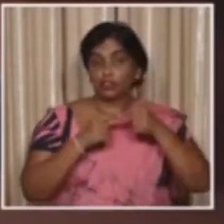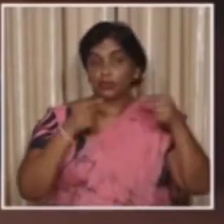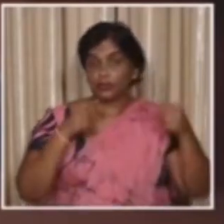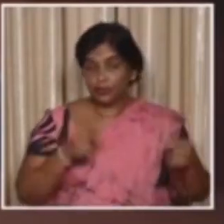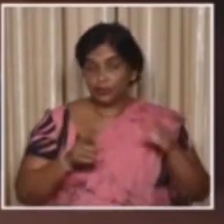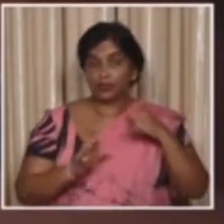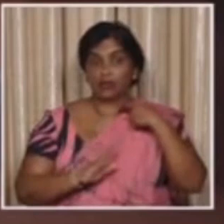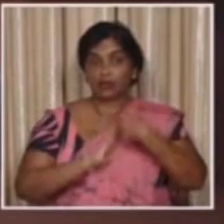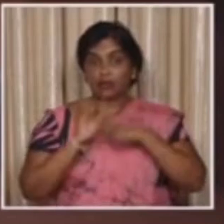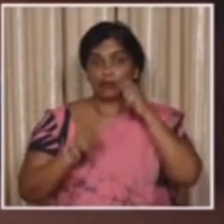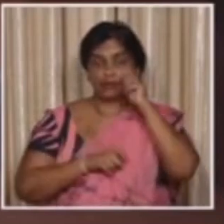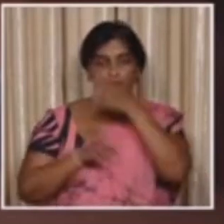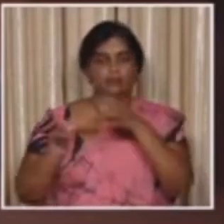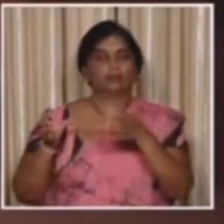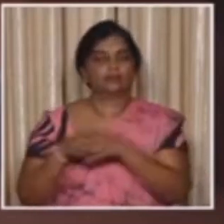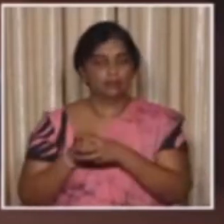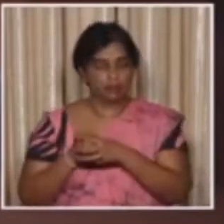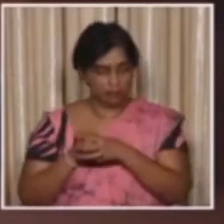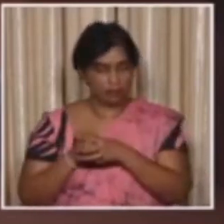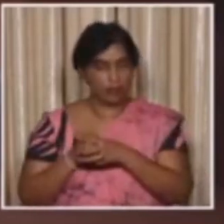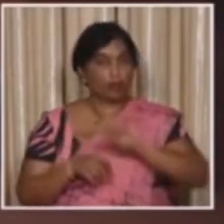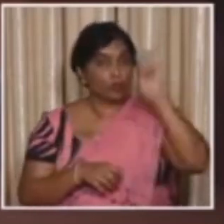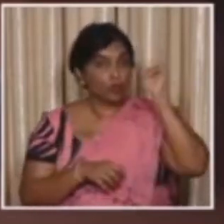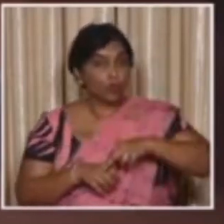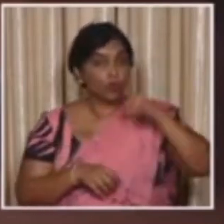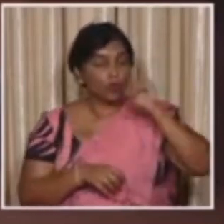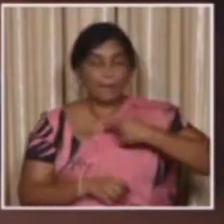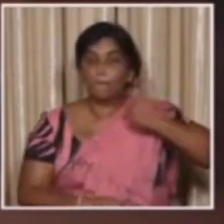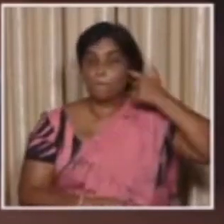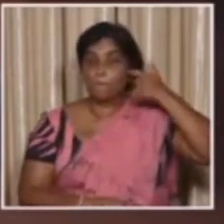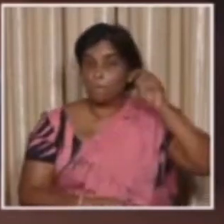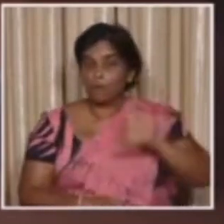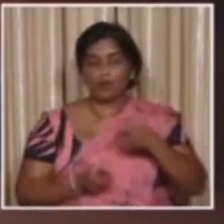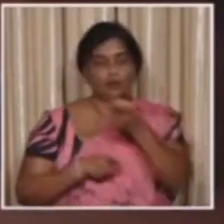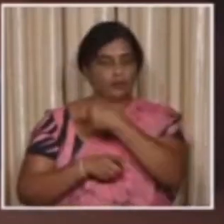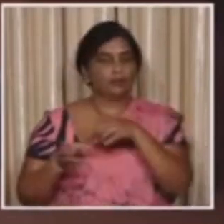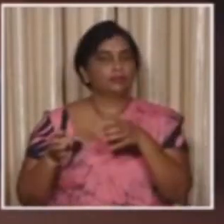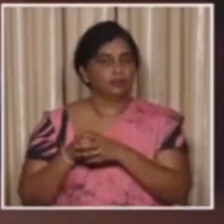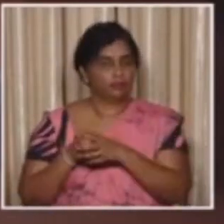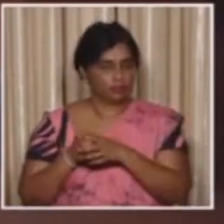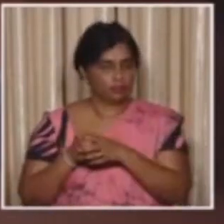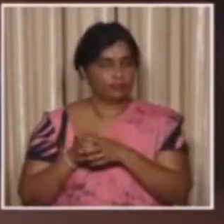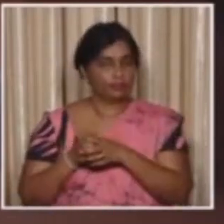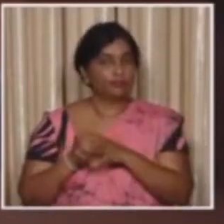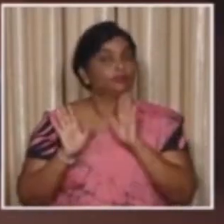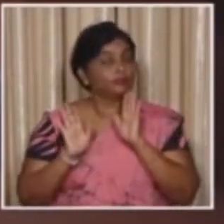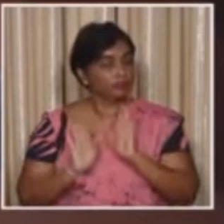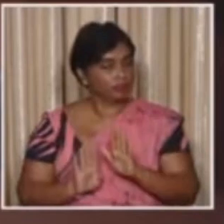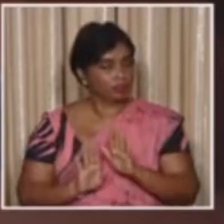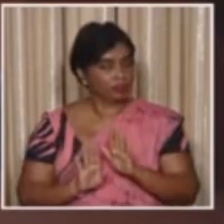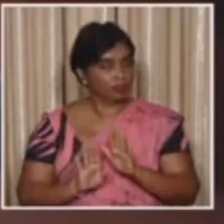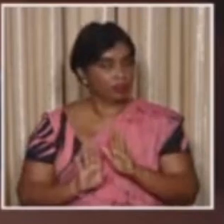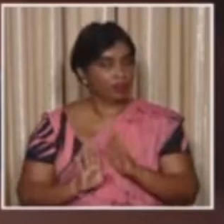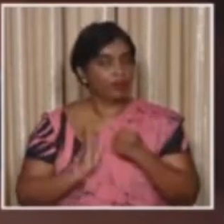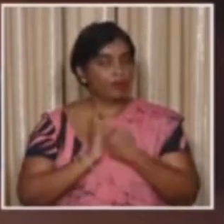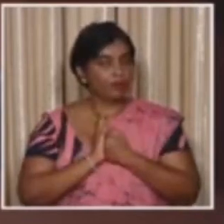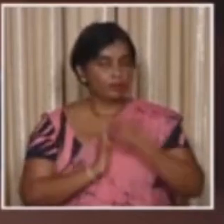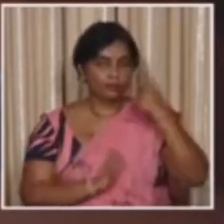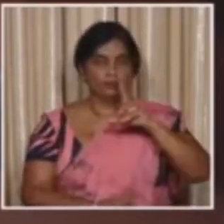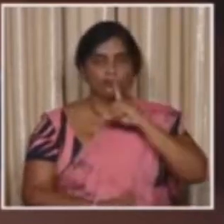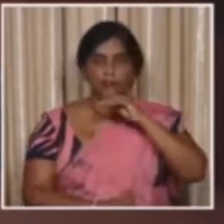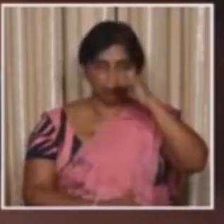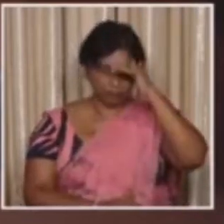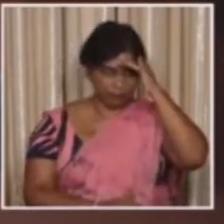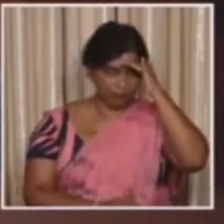රටේ ජනතාවගේ පිල ජයග්‍රහණයන් අපේක්ෂාවෙන් ඉන්න පිල. නමුත් ගරු නියෝජ්‍ය